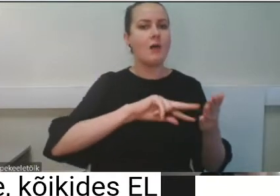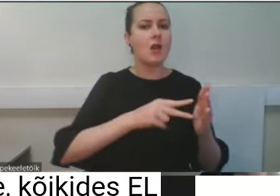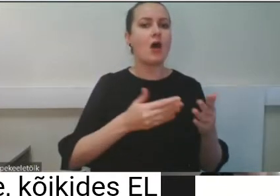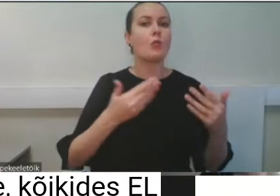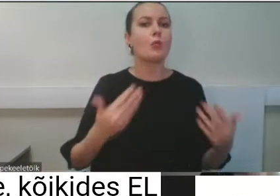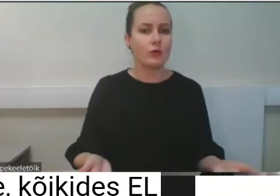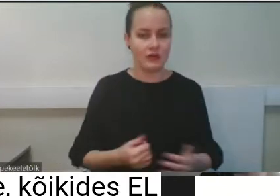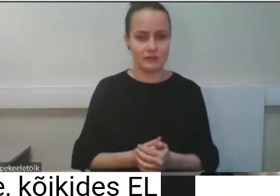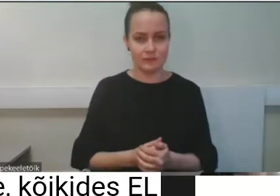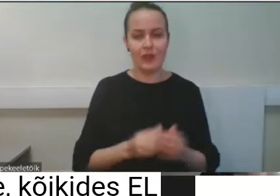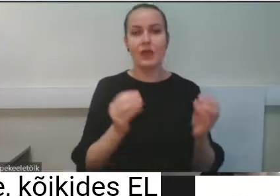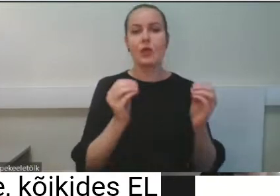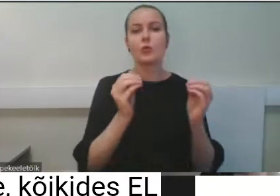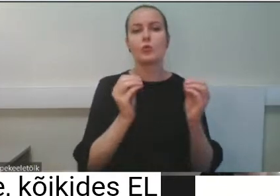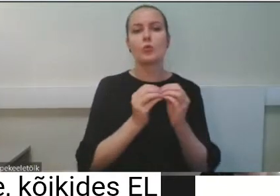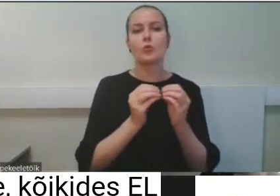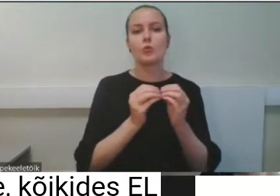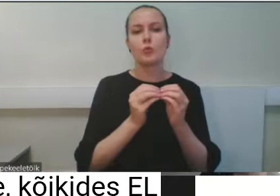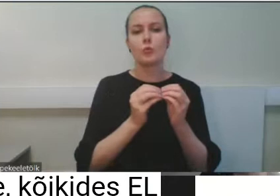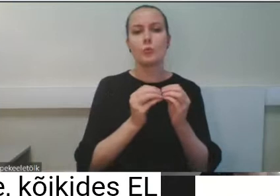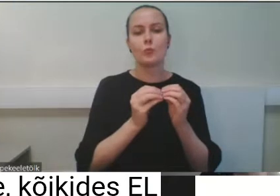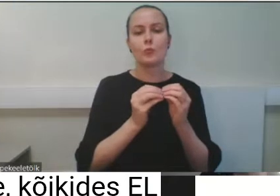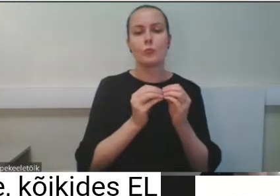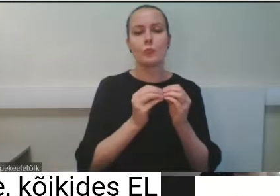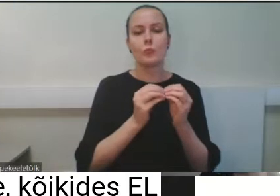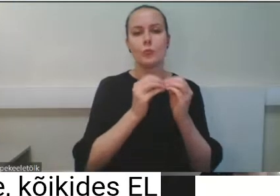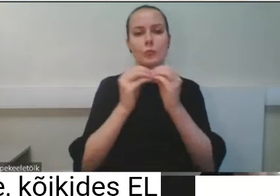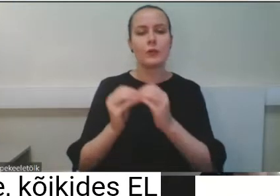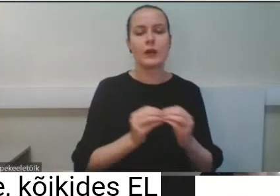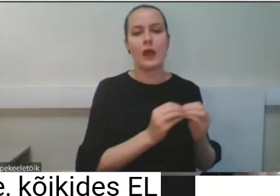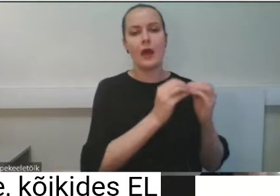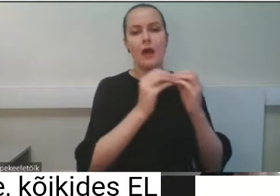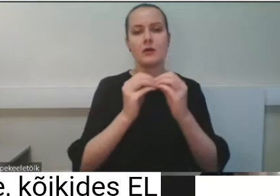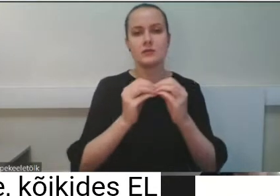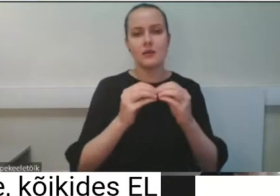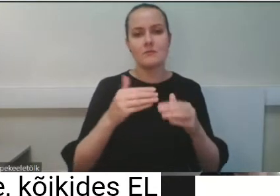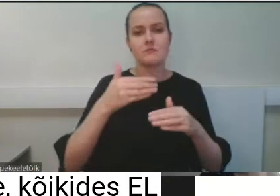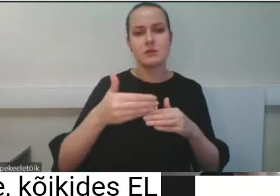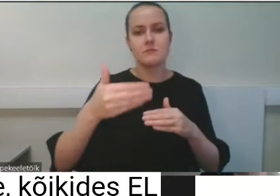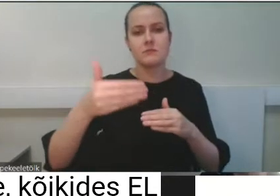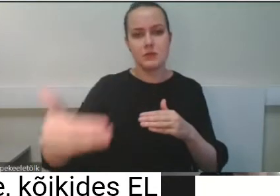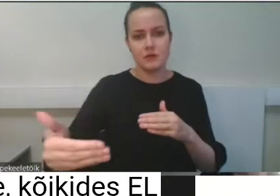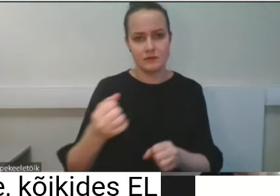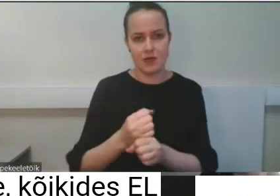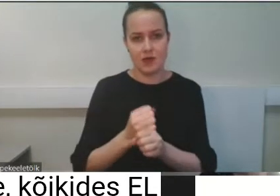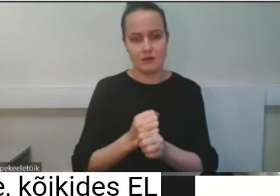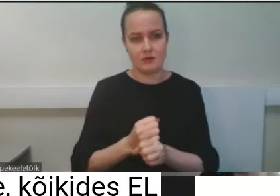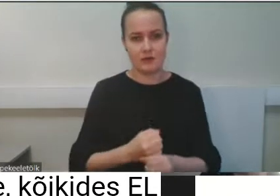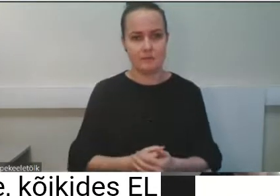või siis lastega, lasteta leibkondade vahel või ka näiteks saab võrrelda